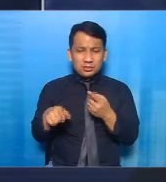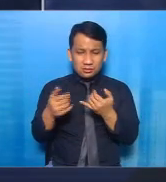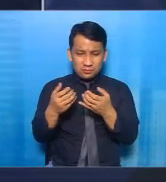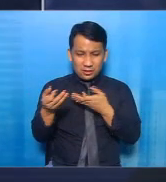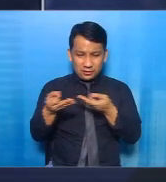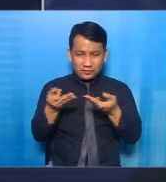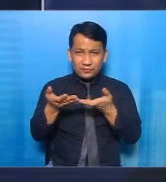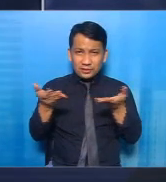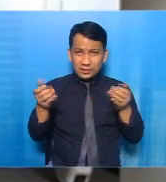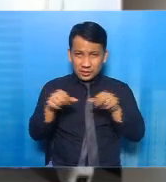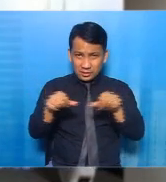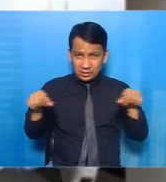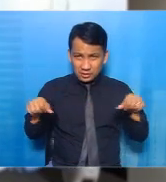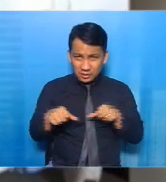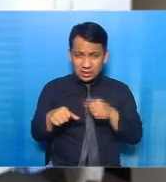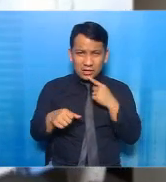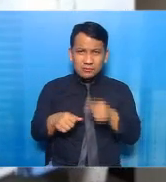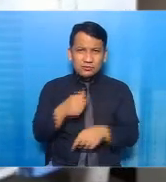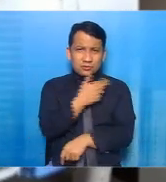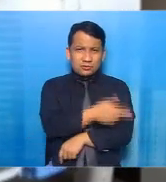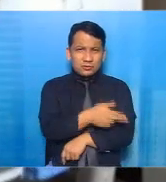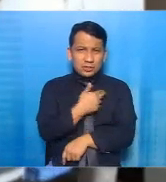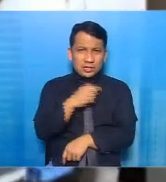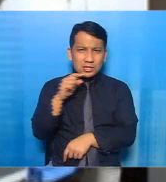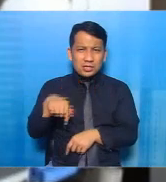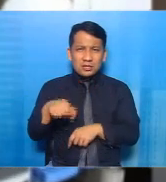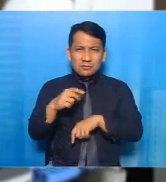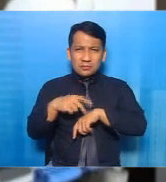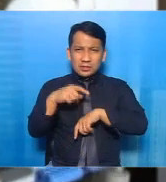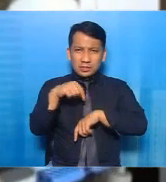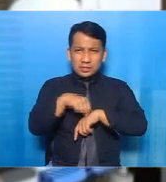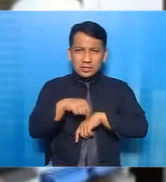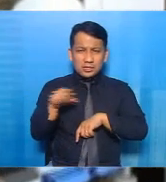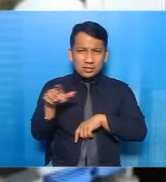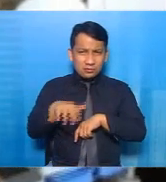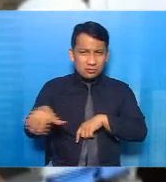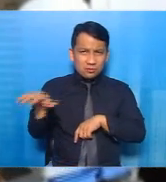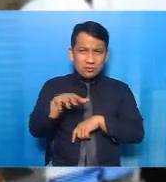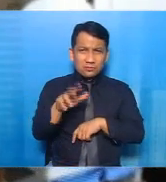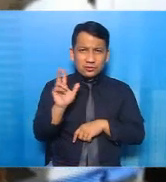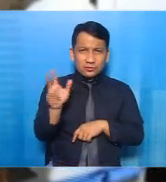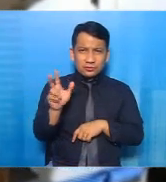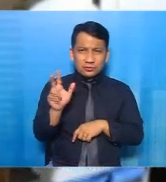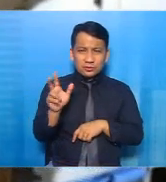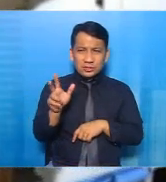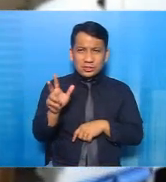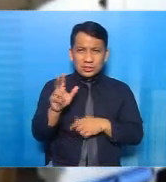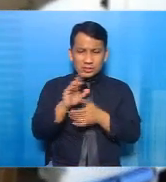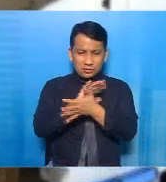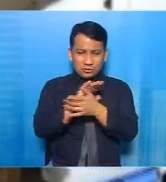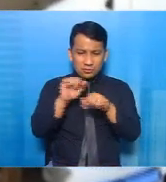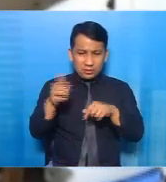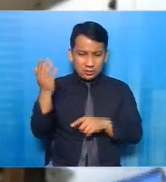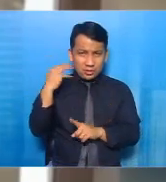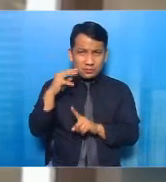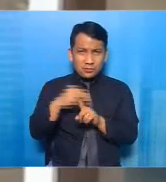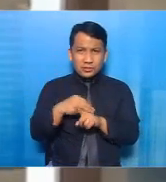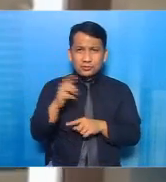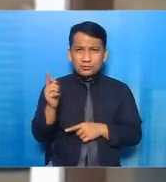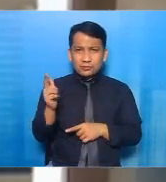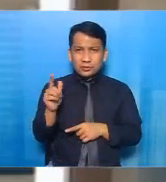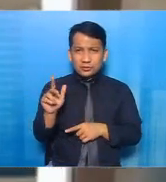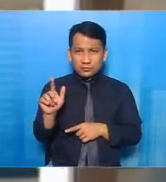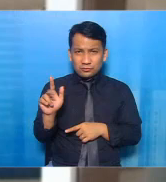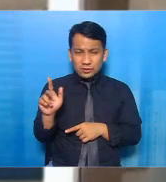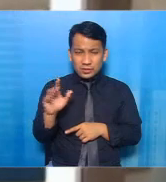isolation facilities. Sa ospital ng Parañaque 2, okupado na ang lahat ng 30 COVID-19 beds as of March 23, habang